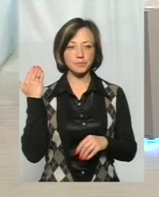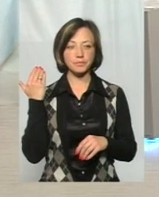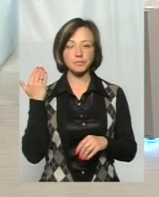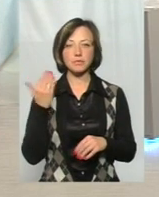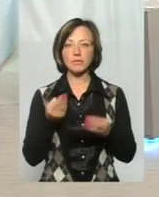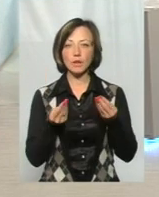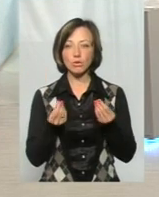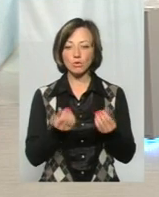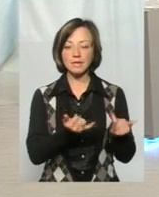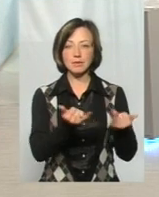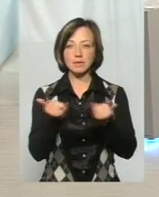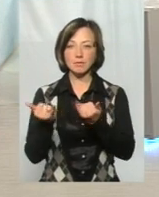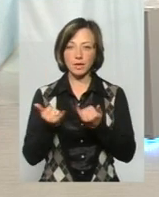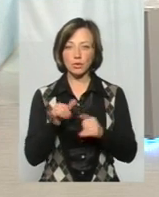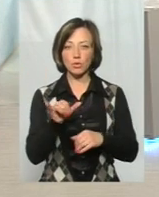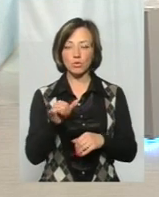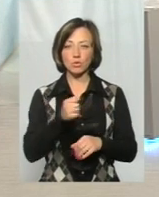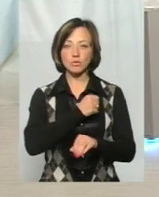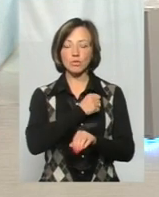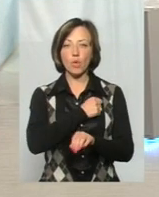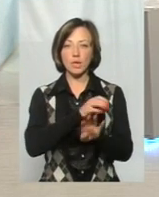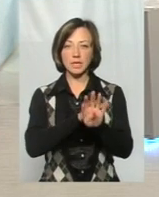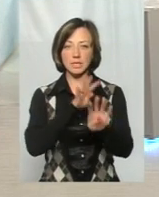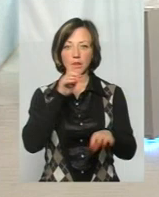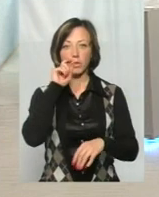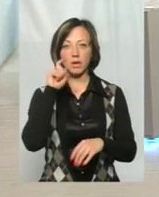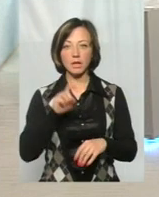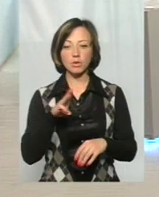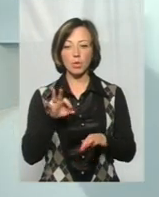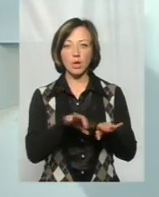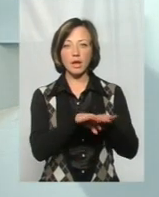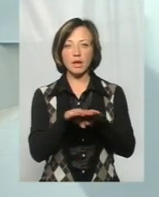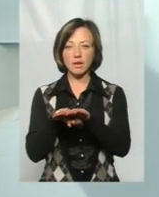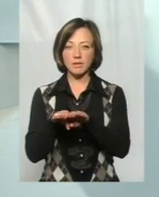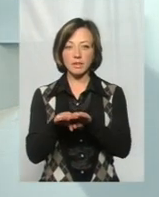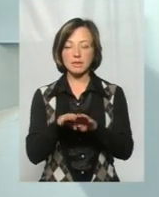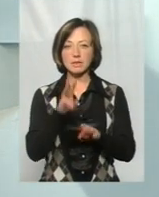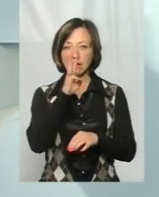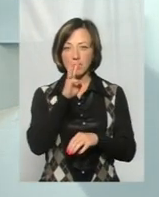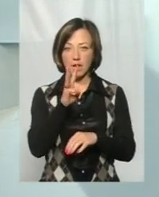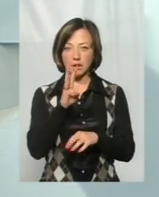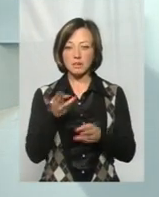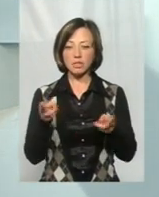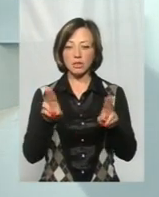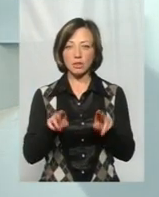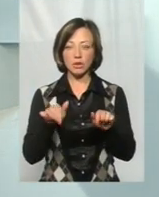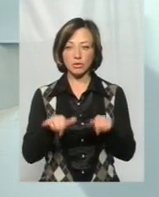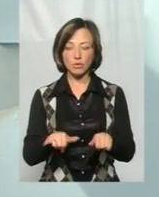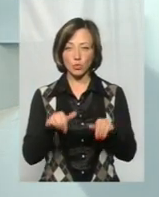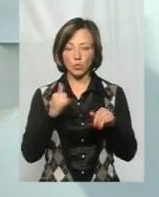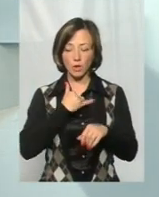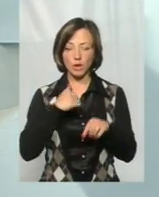грошове забезпечення у Збройних силах України, то рівень тих заробітків, які залишалися в нас вже